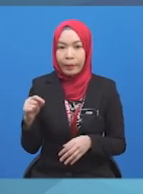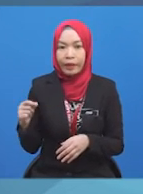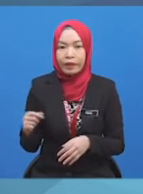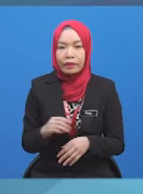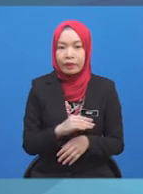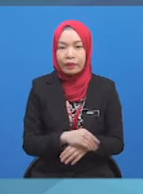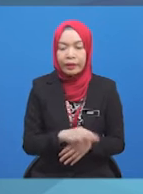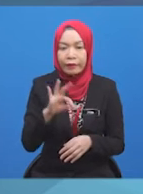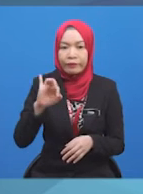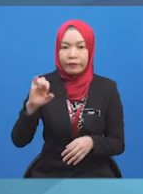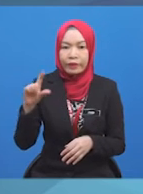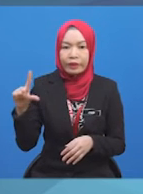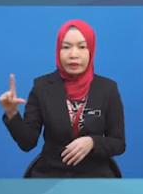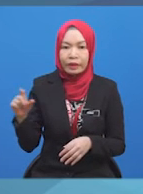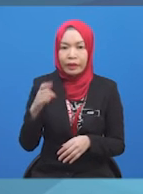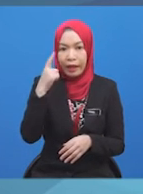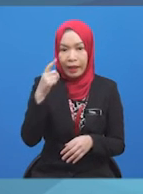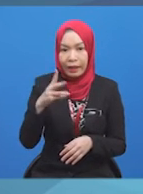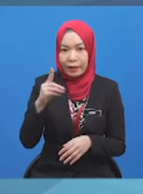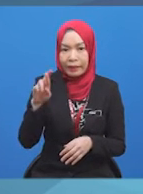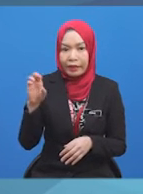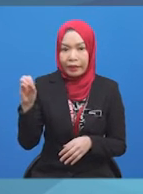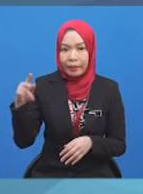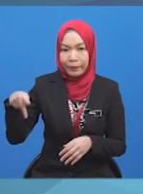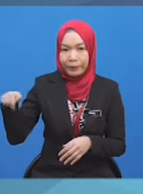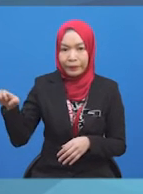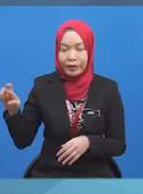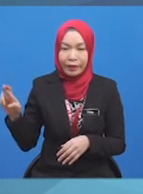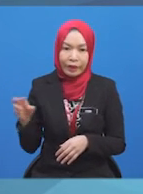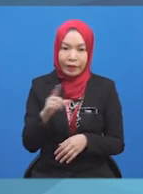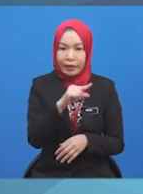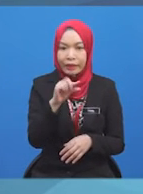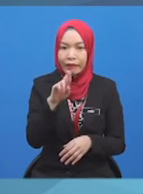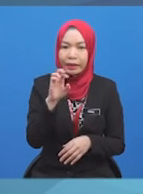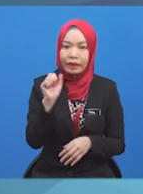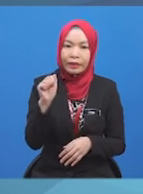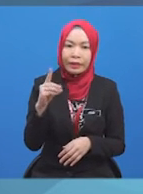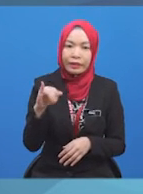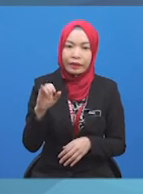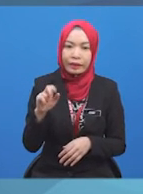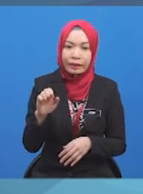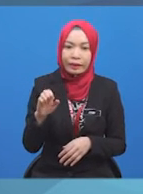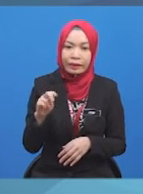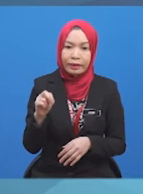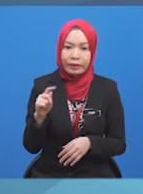eyedropper tool, gradient dan gradient tool.